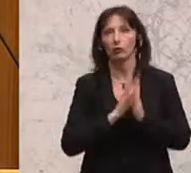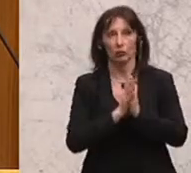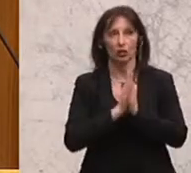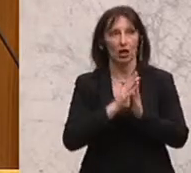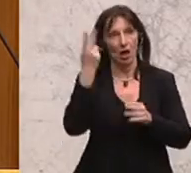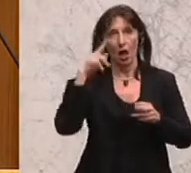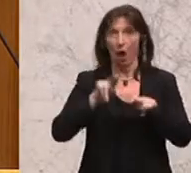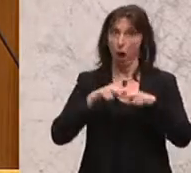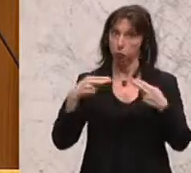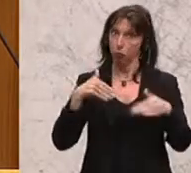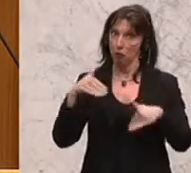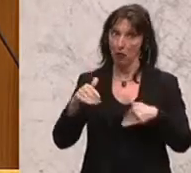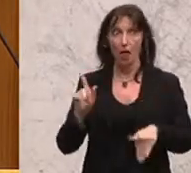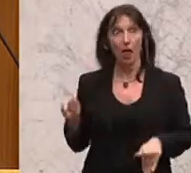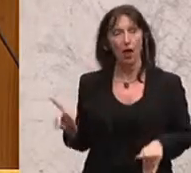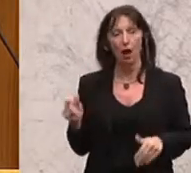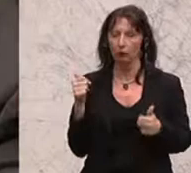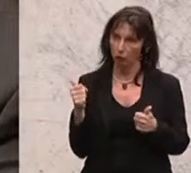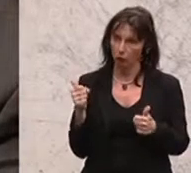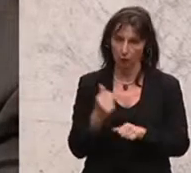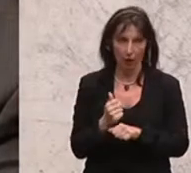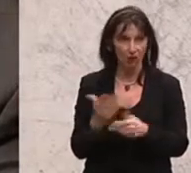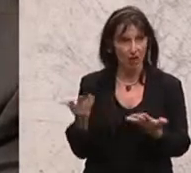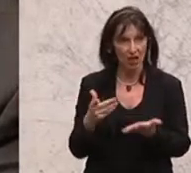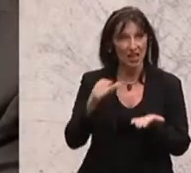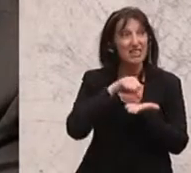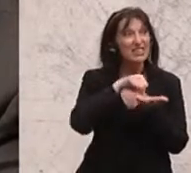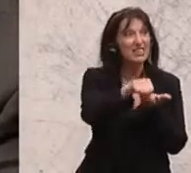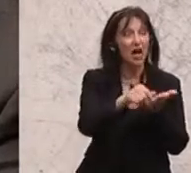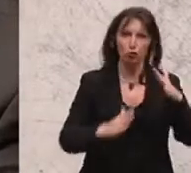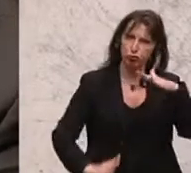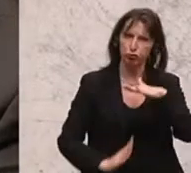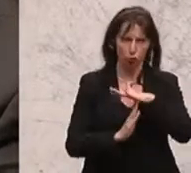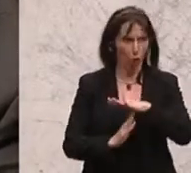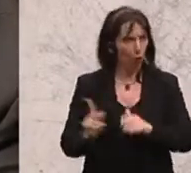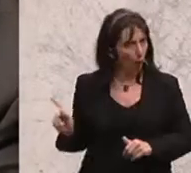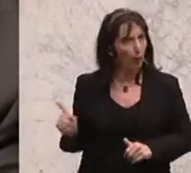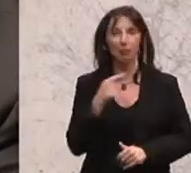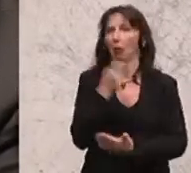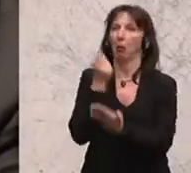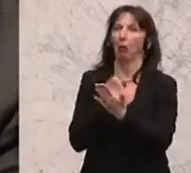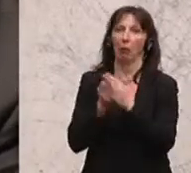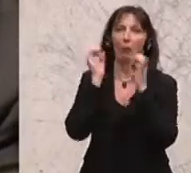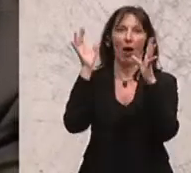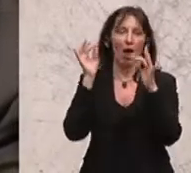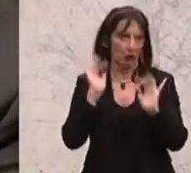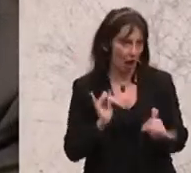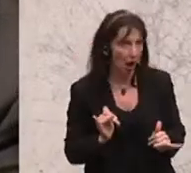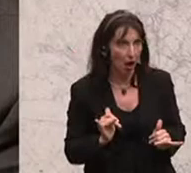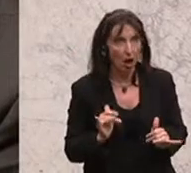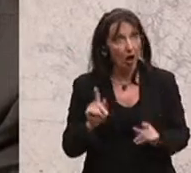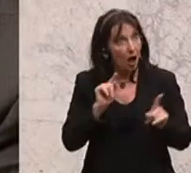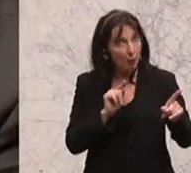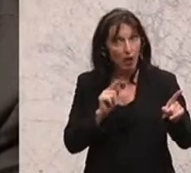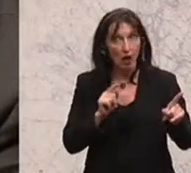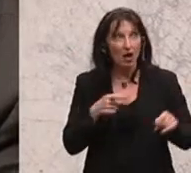des Herrn Bundesministers, Zahlungsstopp. Die bekämpfen das aber alle, war ja auch zu erwarten. Je mehr wir aber liefern, dass diese